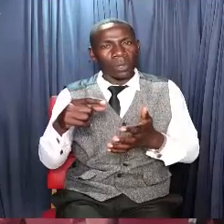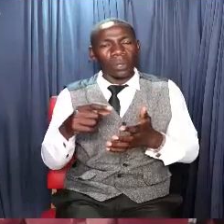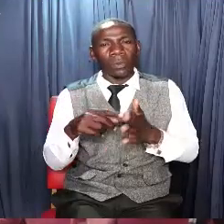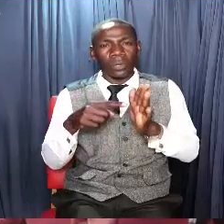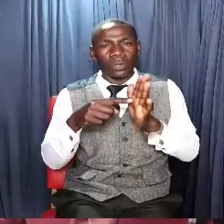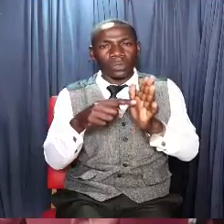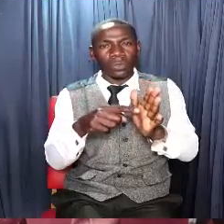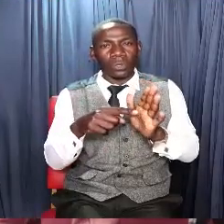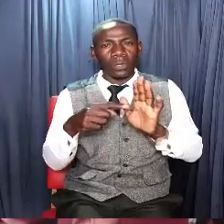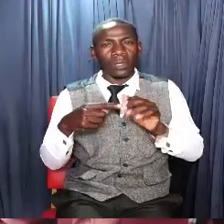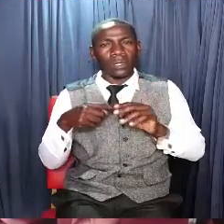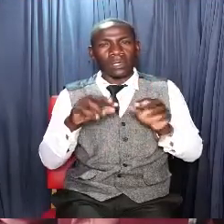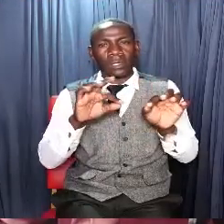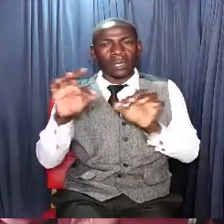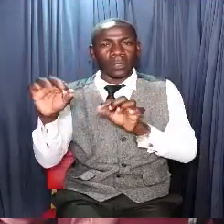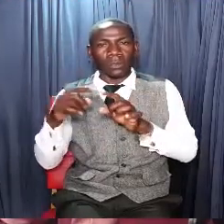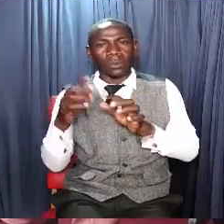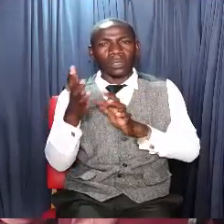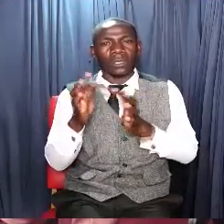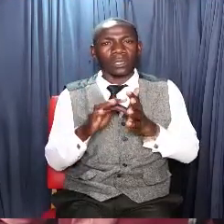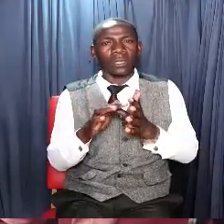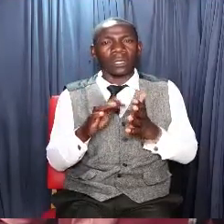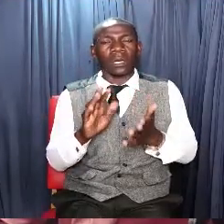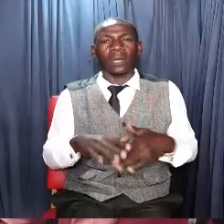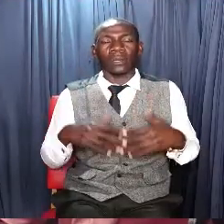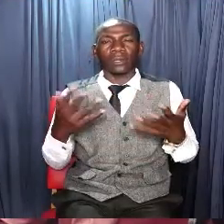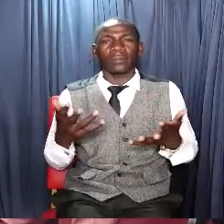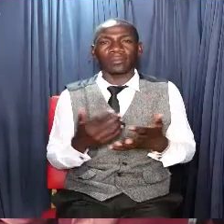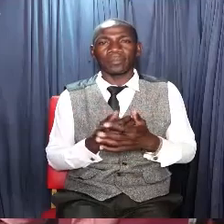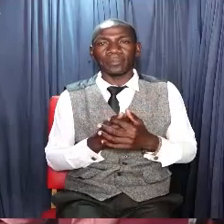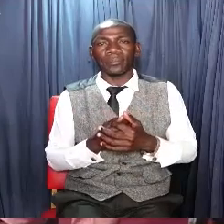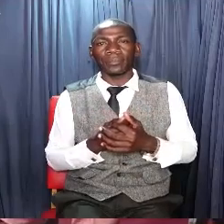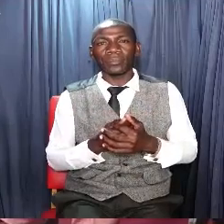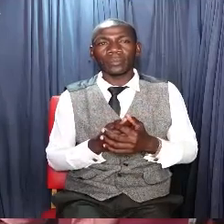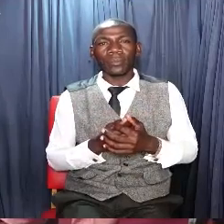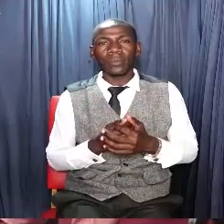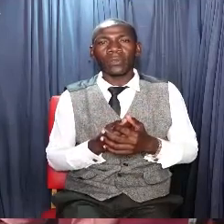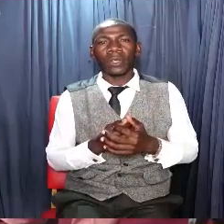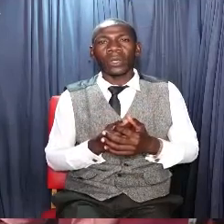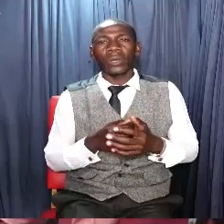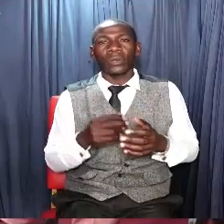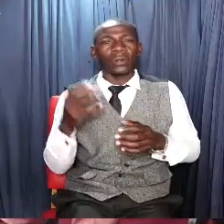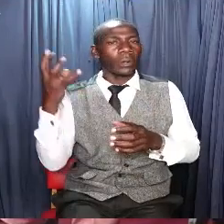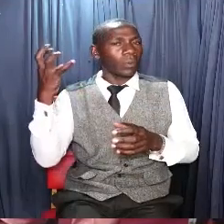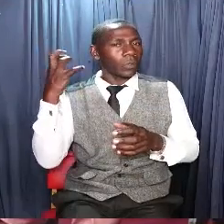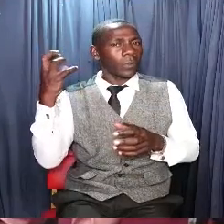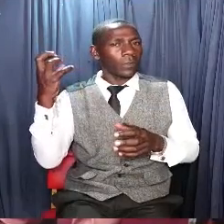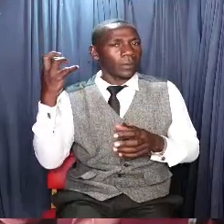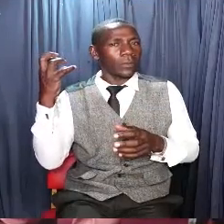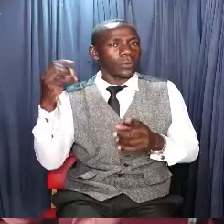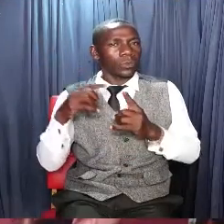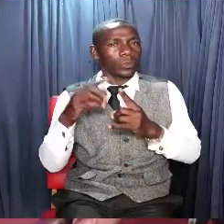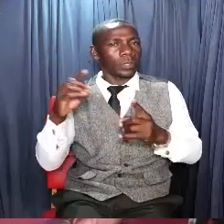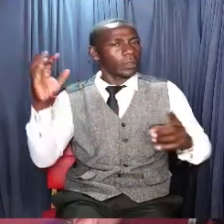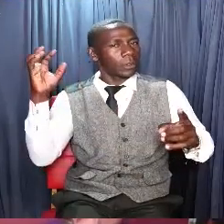yatakuelekeza kwa Yesu? Will they take you to Jesus? Hallelujah. Hallelujah. Huyo alishikiwa mawe. This mother was ready to be